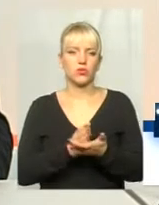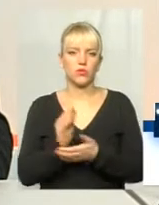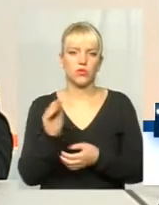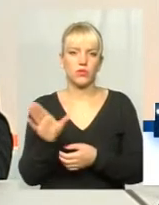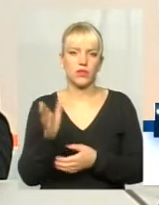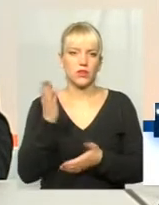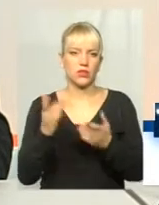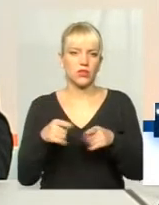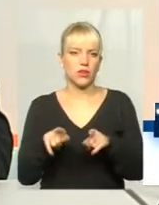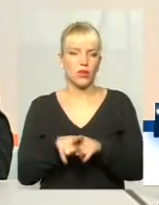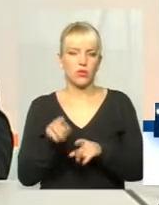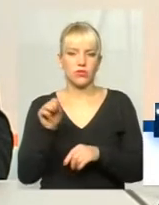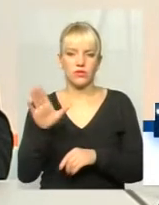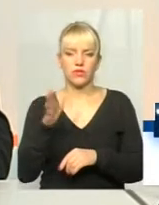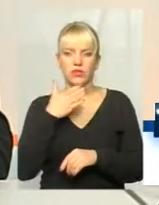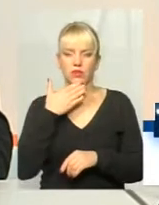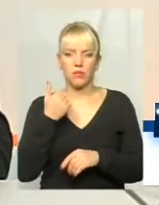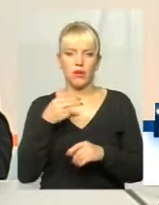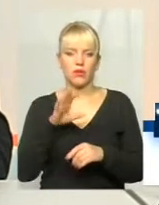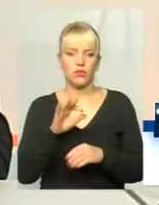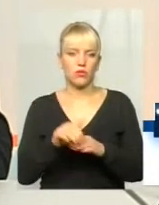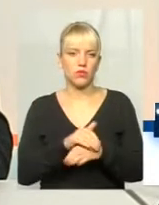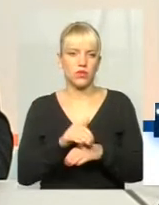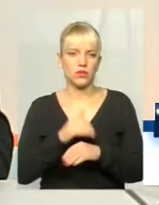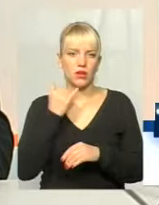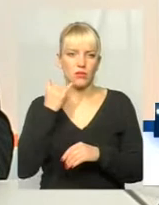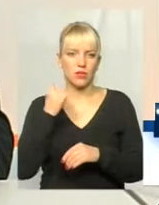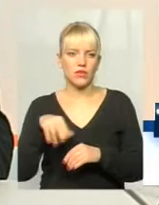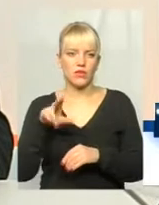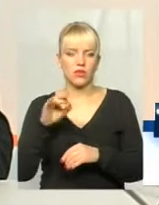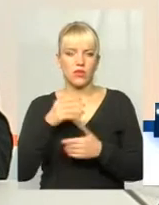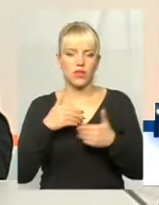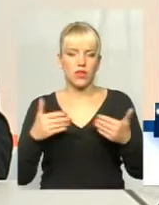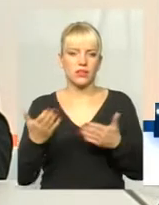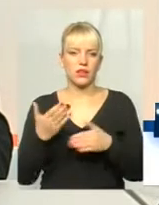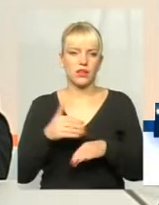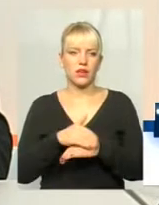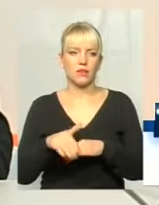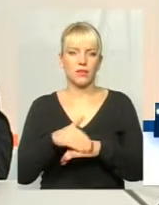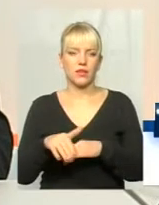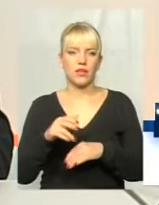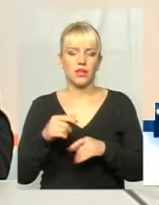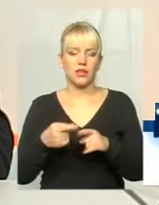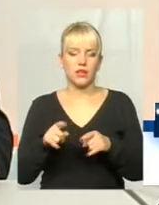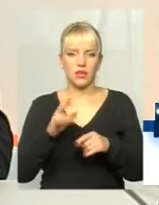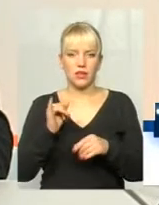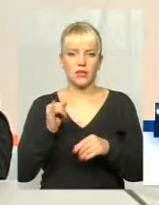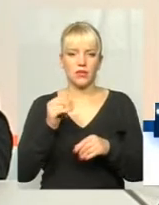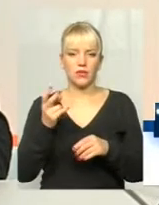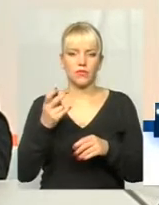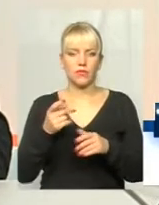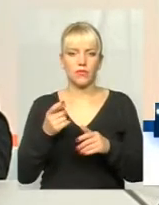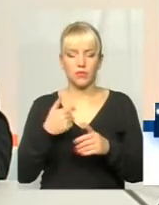таких посвідчень нема, будь ласка, подзвоніть до нас, яка адреса переходила людина, ми вияснимо